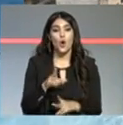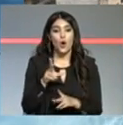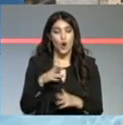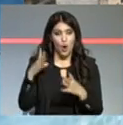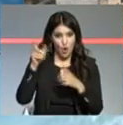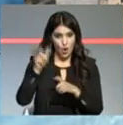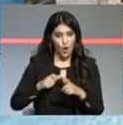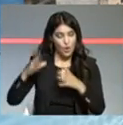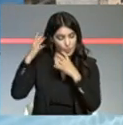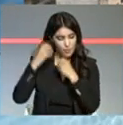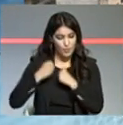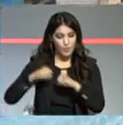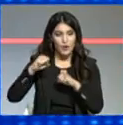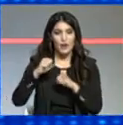الحبيب فرح شكرا جزيلا لك